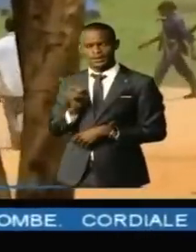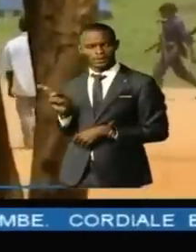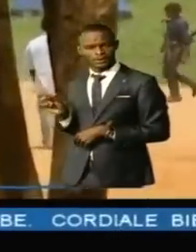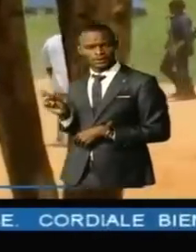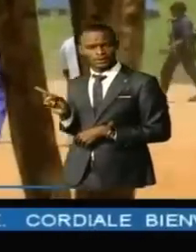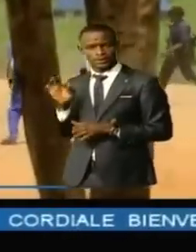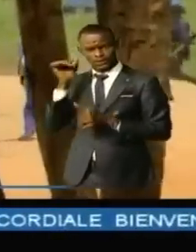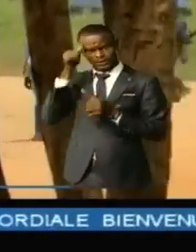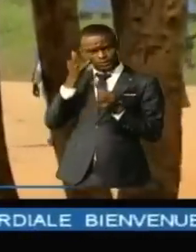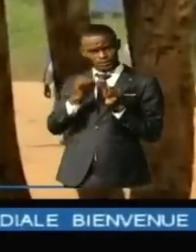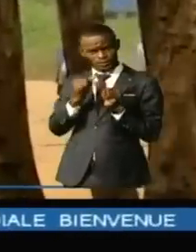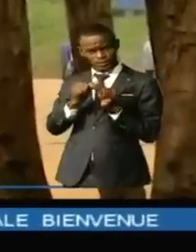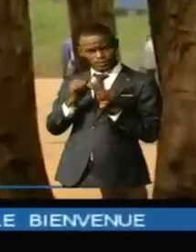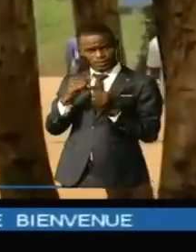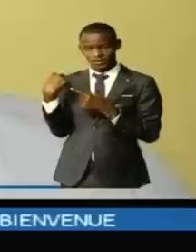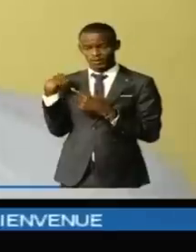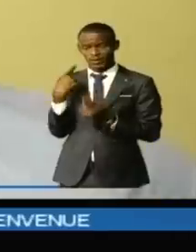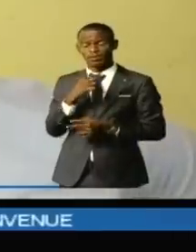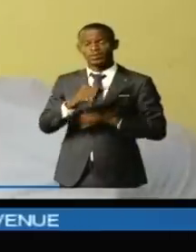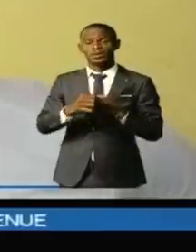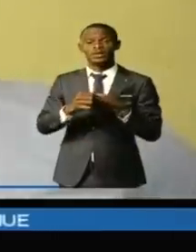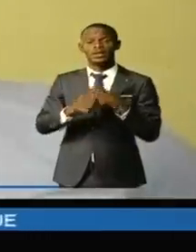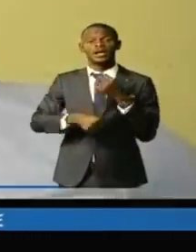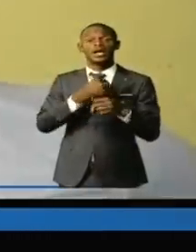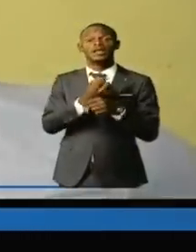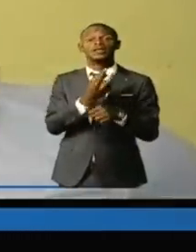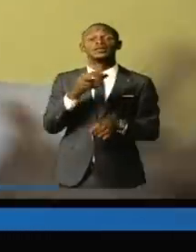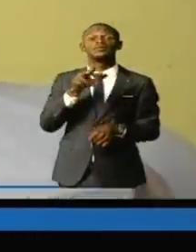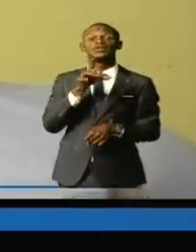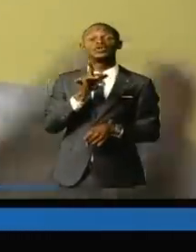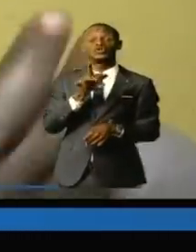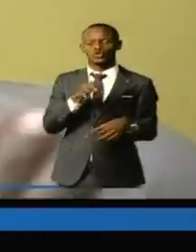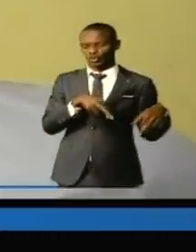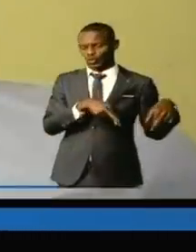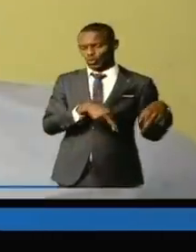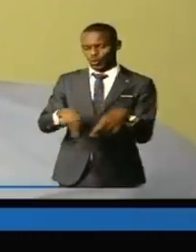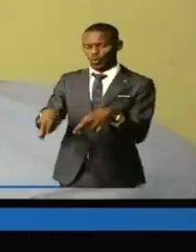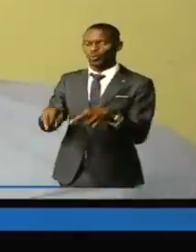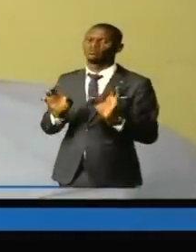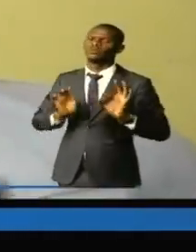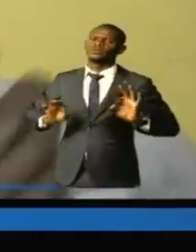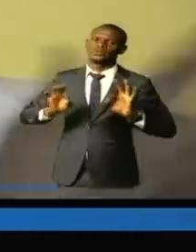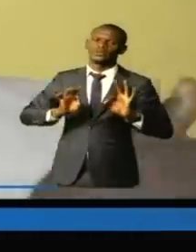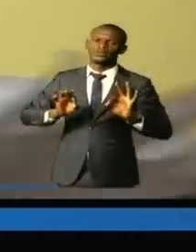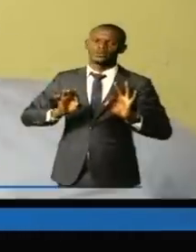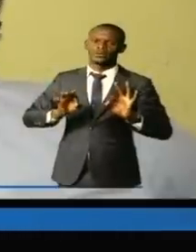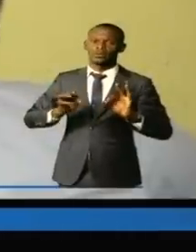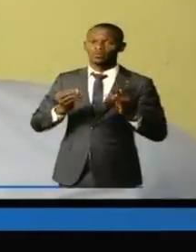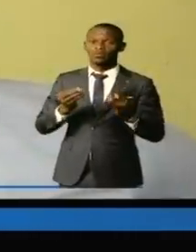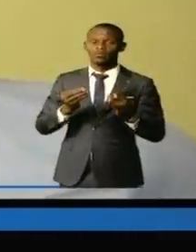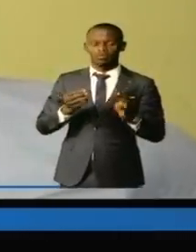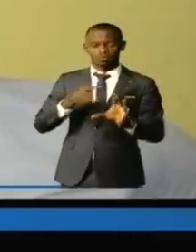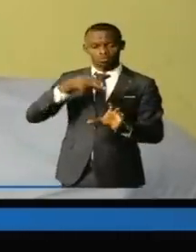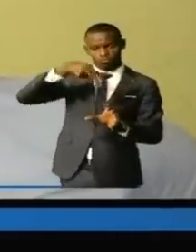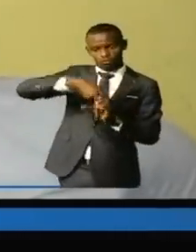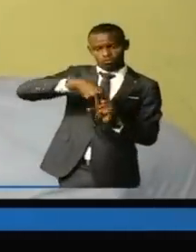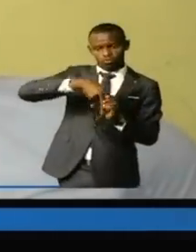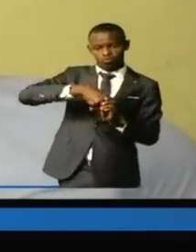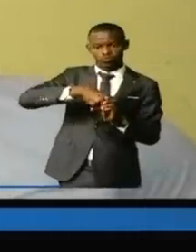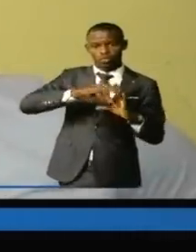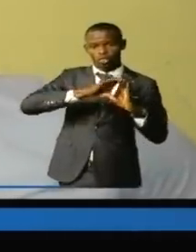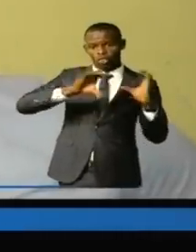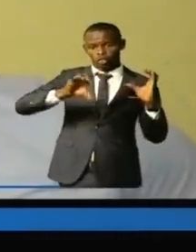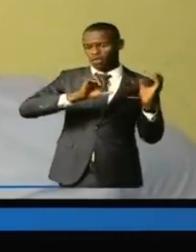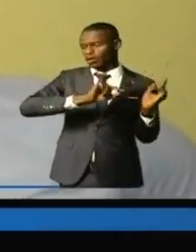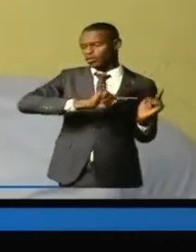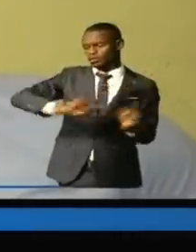Je me souviens depuis 2018, il n'y a pas de route. Nous sommes concentrés seulement ici en ville. Difficile à trouver 2000, 3000 ou